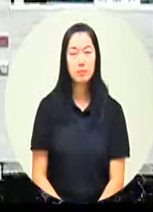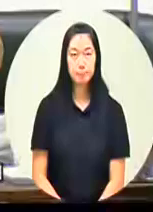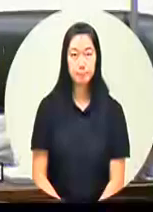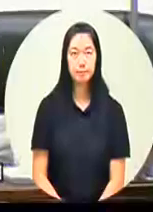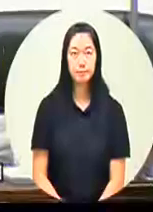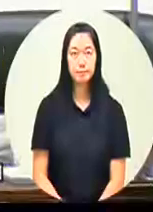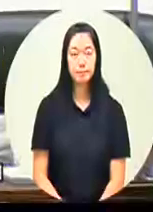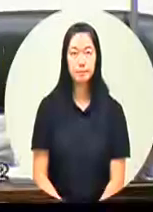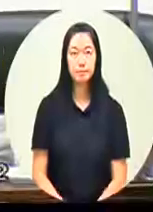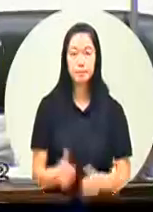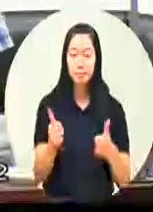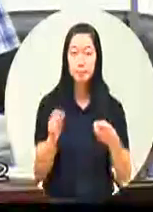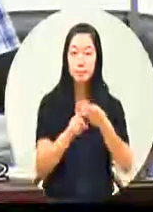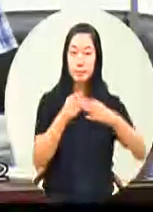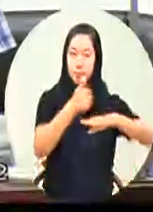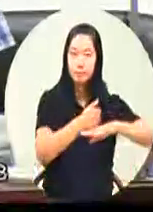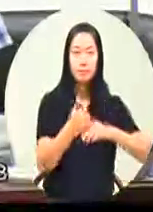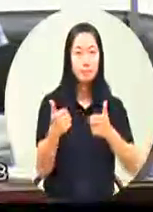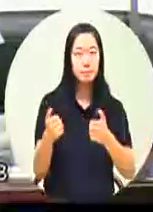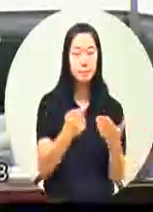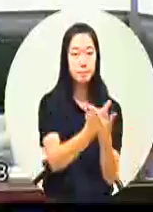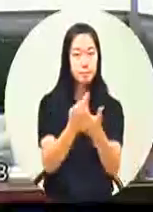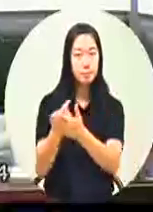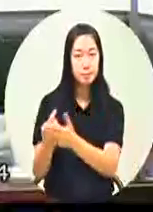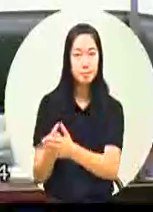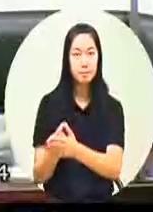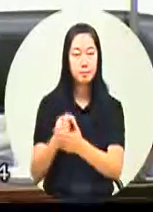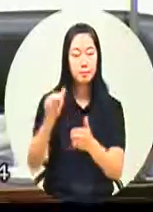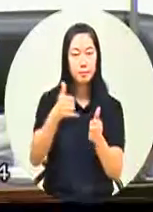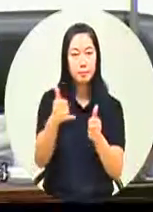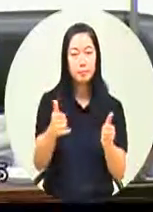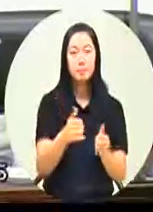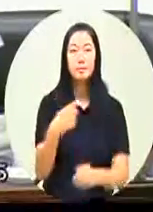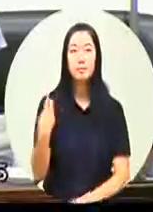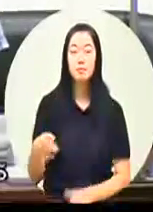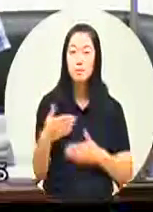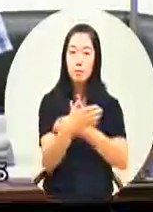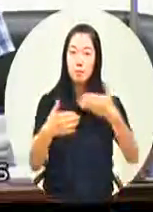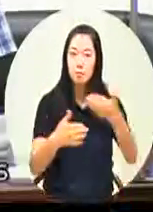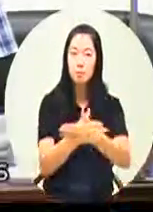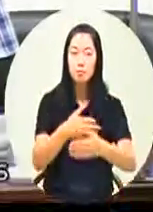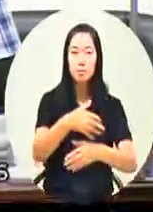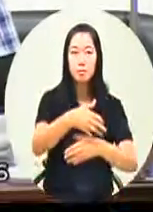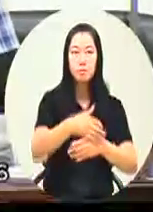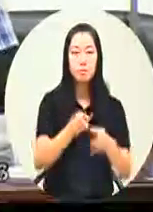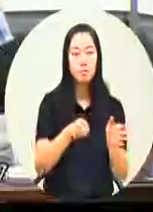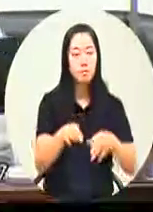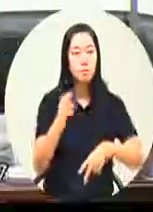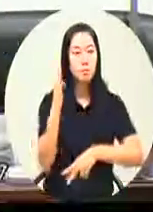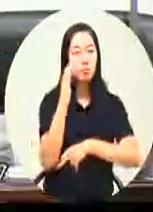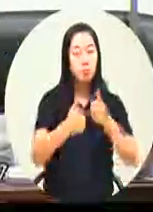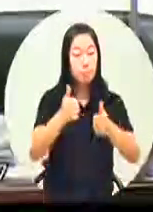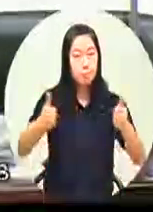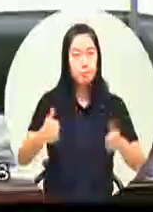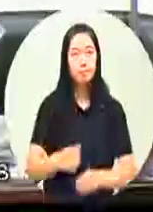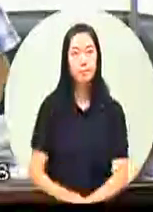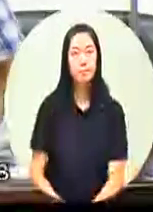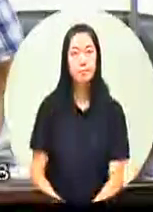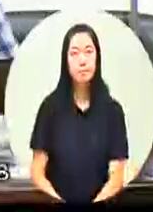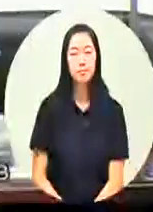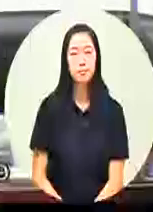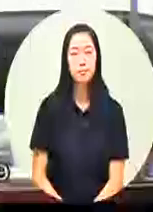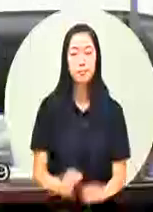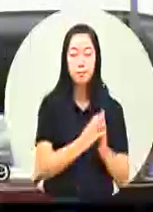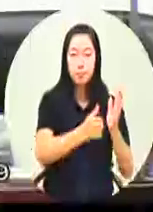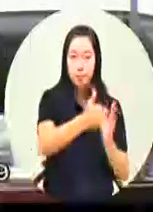谢谢哈，主席，还有我们各位同仁，交通部门的所有行政主管，包括局长跟科